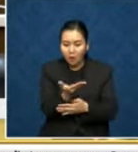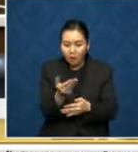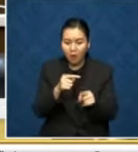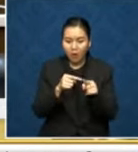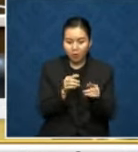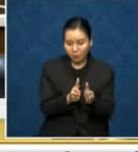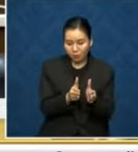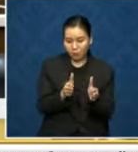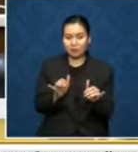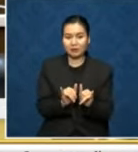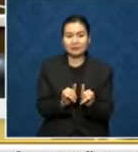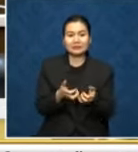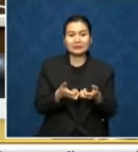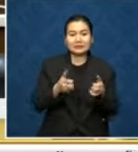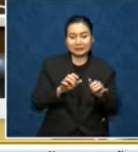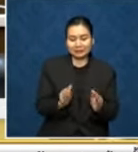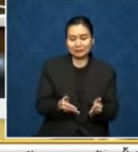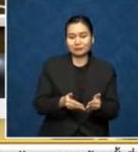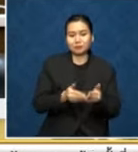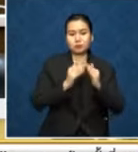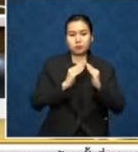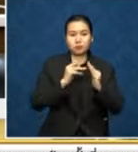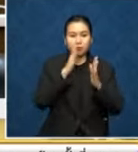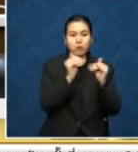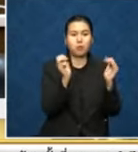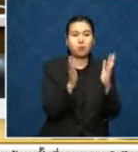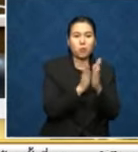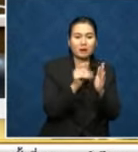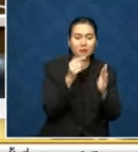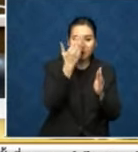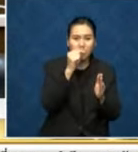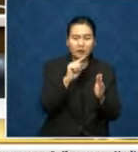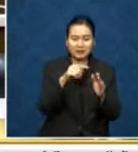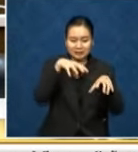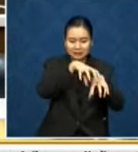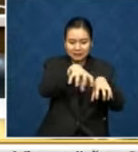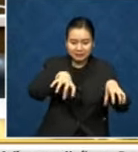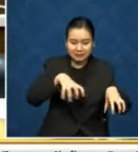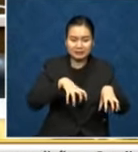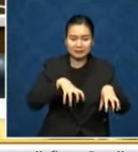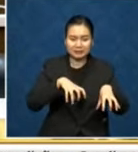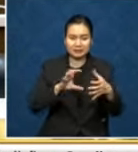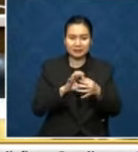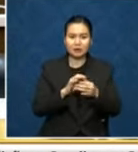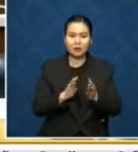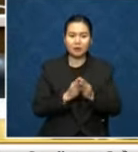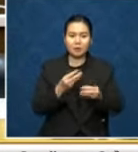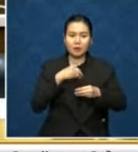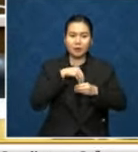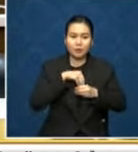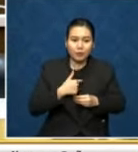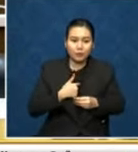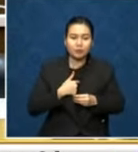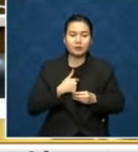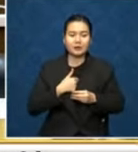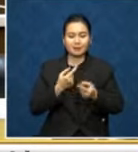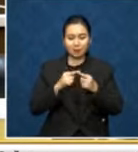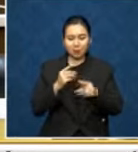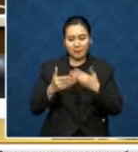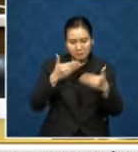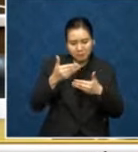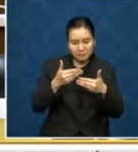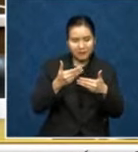าในการขออนุญาตตั้งวัดเพื่อให้แก้ปัญหาดังกล่าวครับเพราะเนื่องจากสถานที่เหล่านี้เป็นที่ยึดเหนี่ยวจิตใจของชาวบ้านแต่ยังขาดการพัฒ